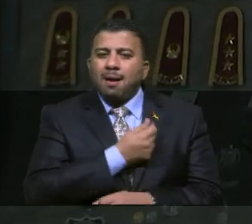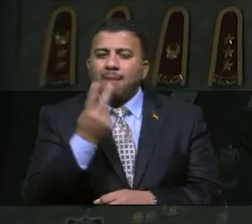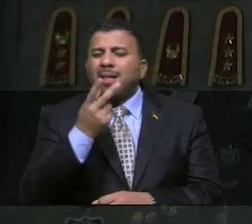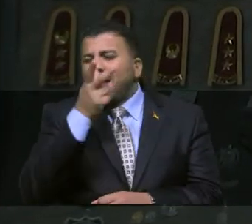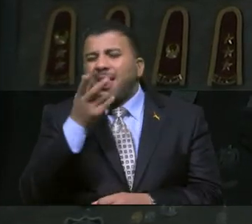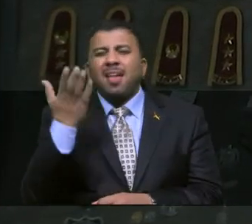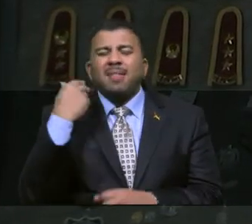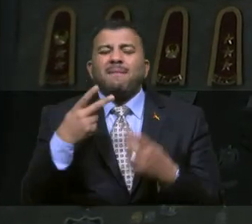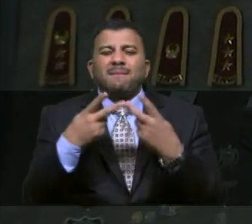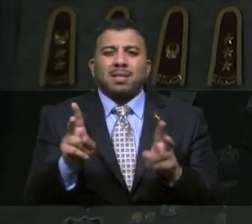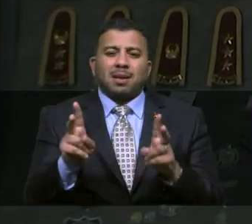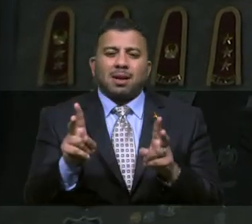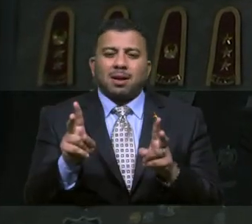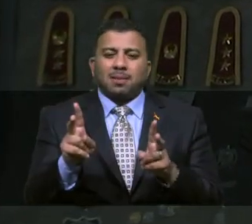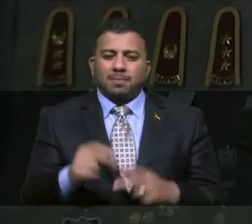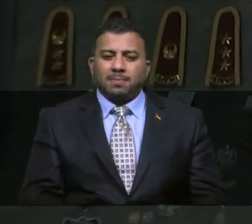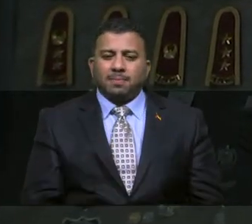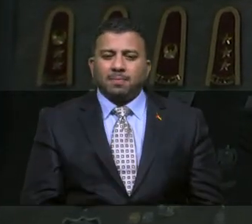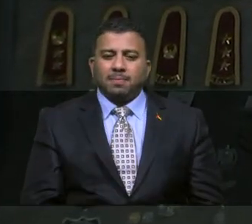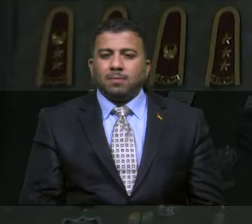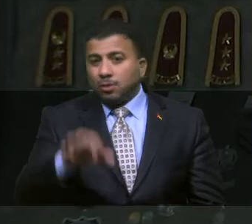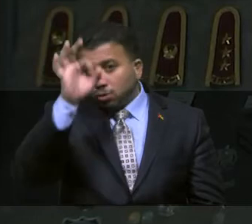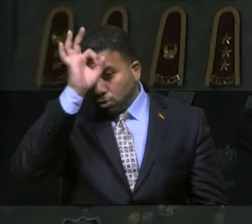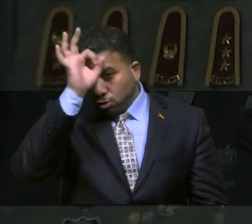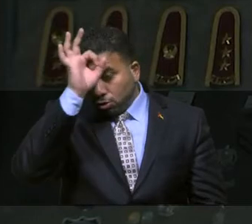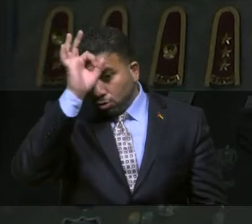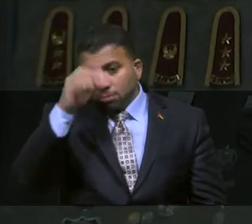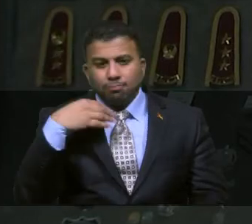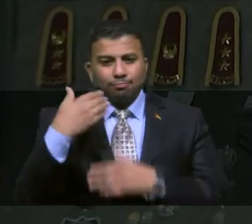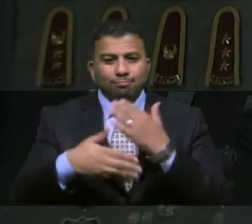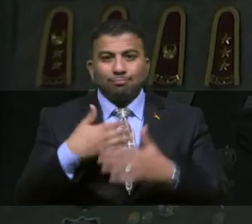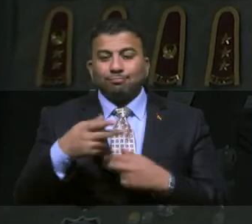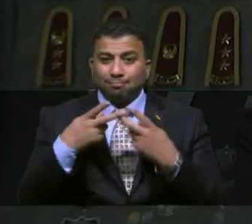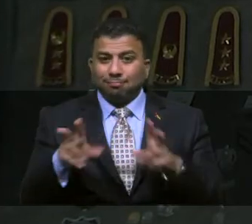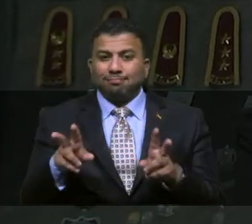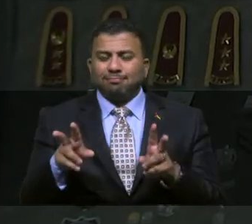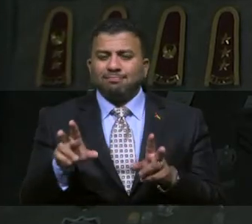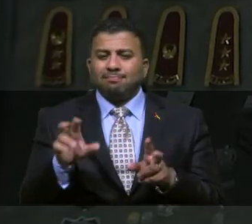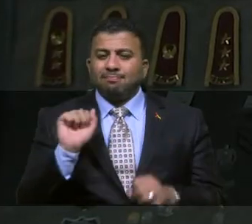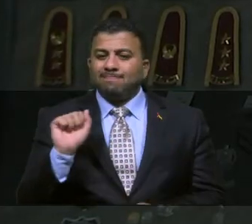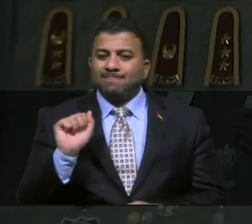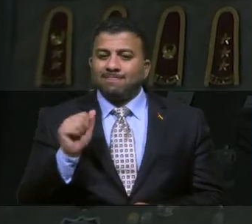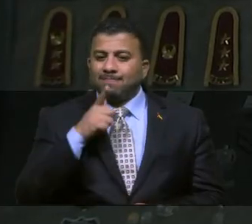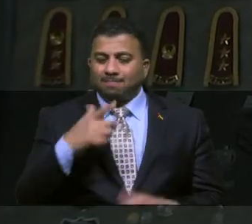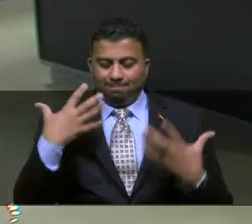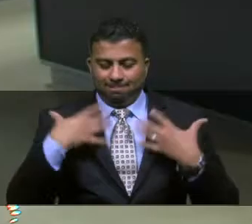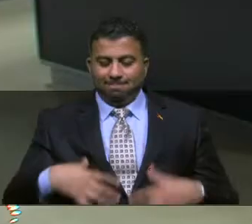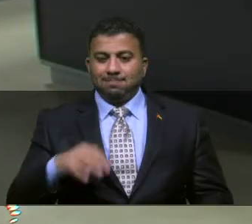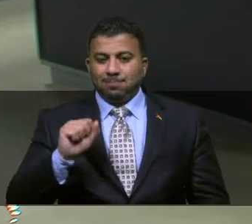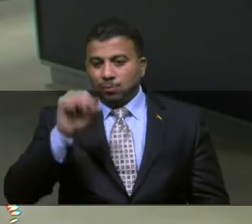بداياته. بعد حقيقة بتأسيس شرطة الشارقة ظهر أيضا بالنسبة لي اللي هي الزي الرسمي.